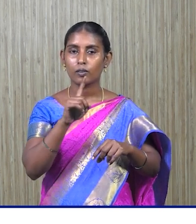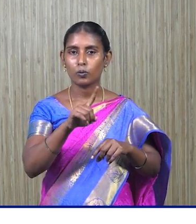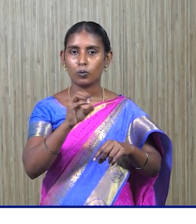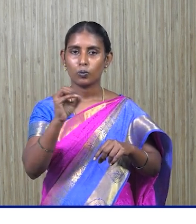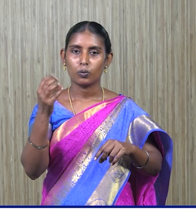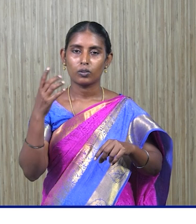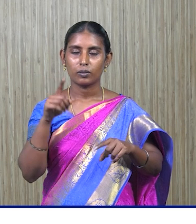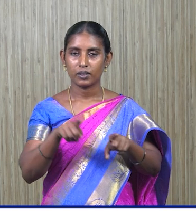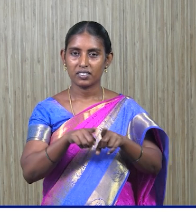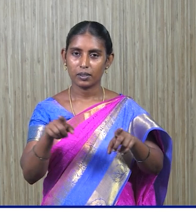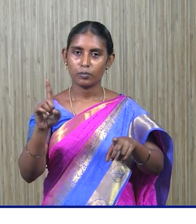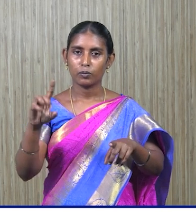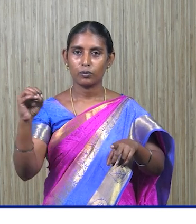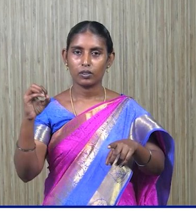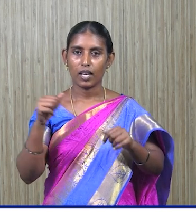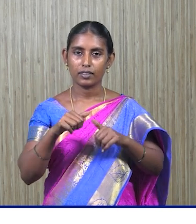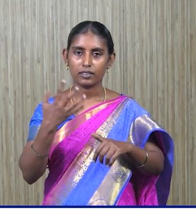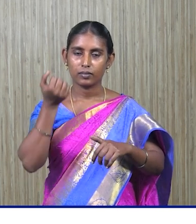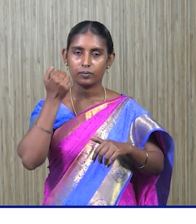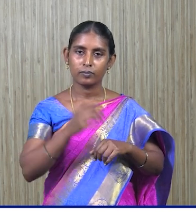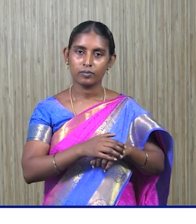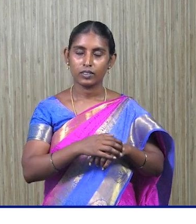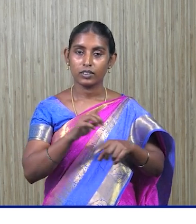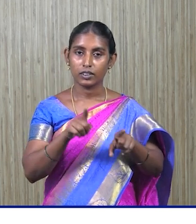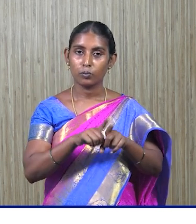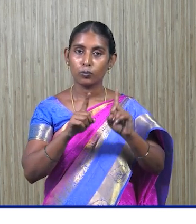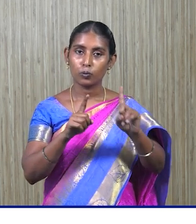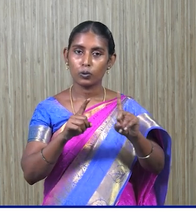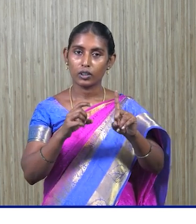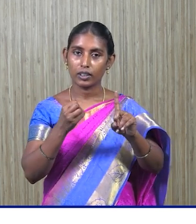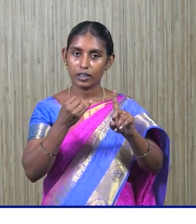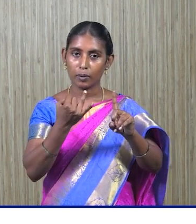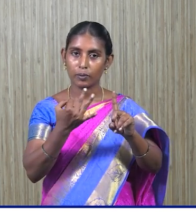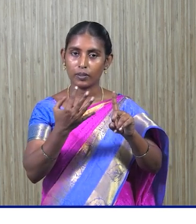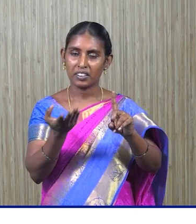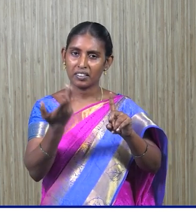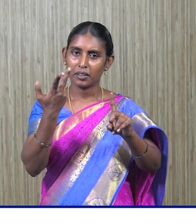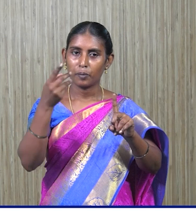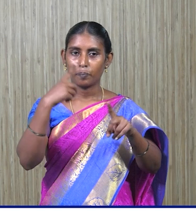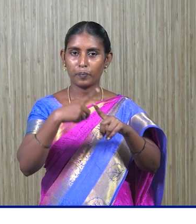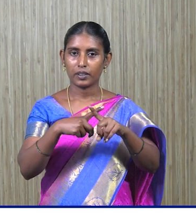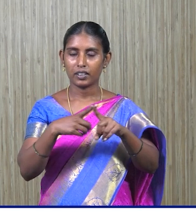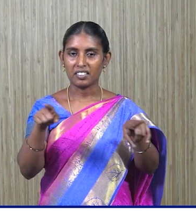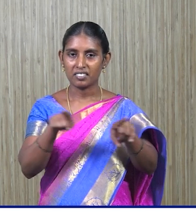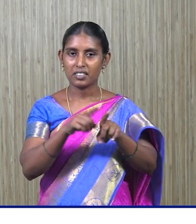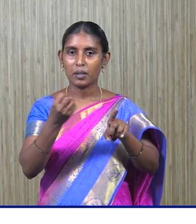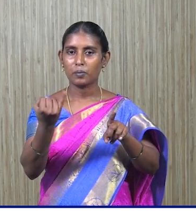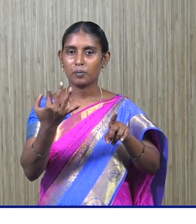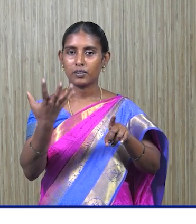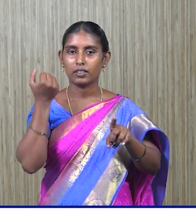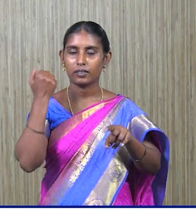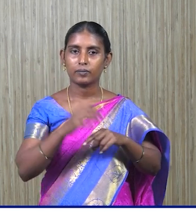மூலமாக நாம் என்ன தெரிந்து கொள்கின்றோம்? எந்த ஒரு எண்ணையும் ஒன்றால் பெருக்கும்போது நமக்கு அதே எண் கிடைக்கின்றது. அப்போ கூட்டலுக்கு சமணி